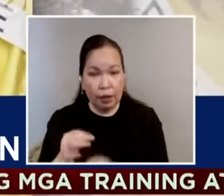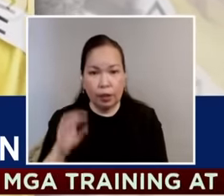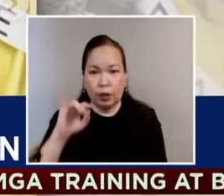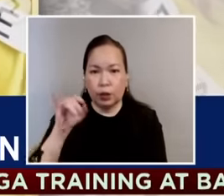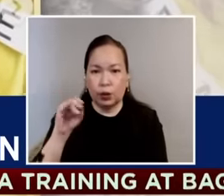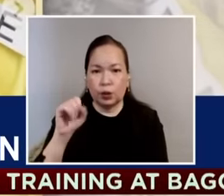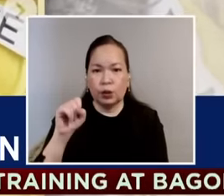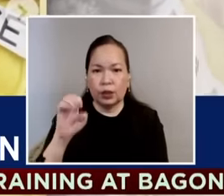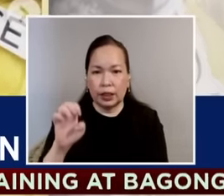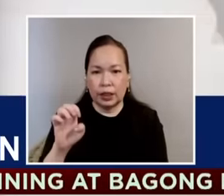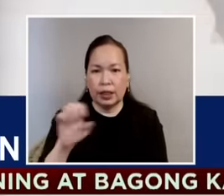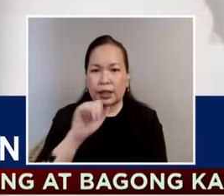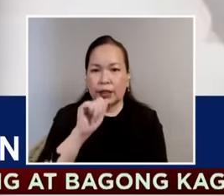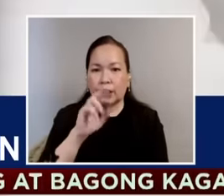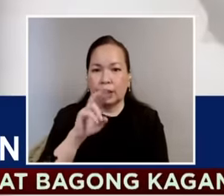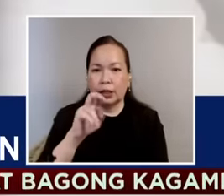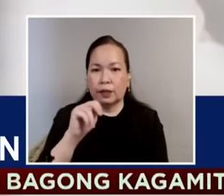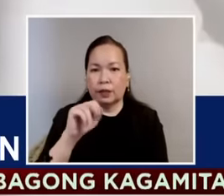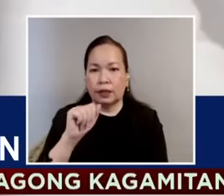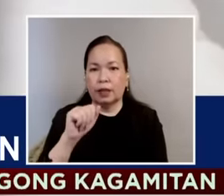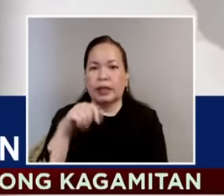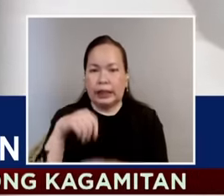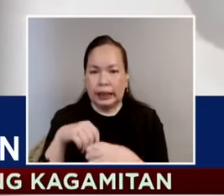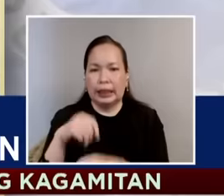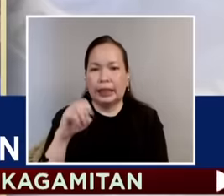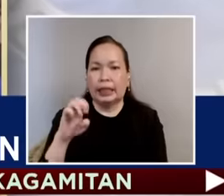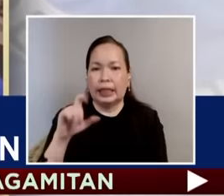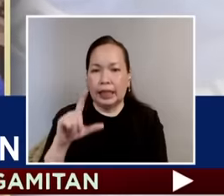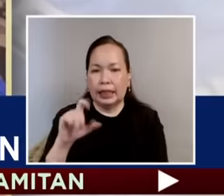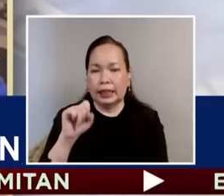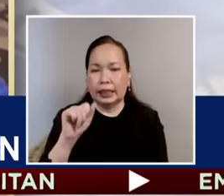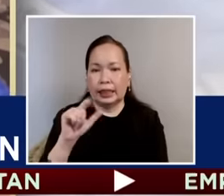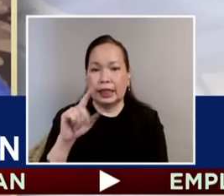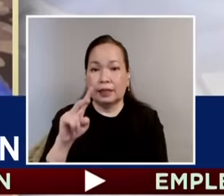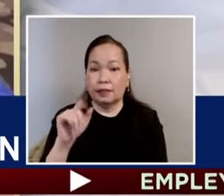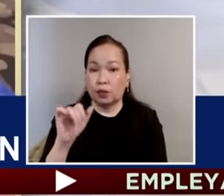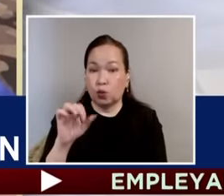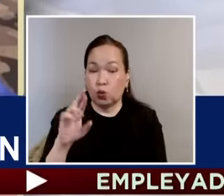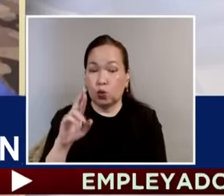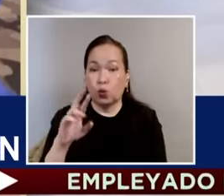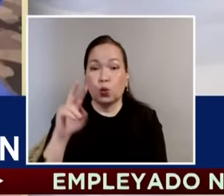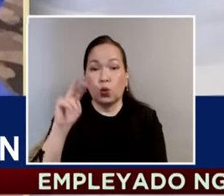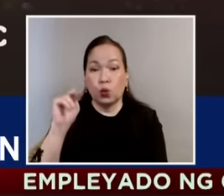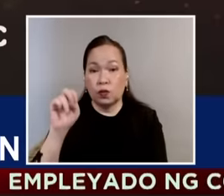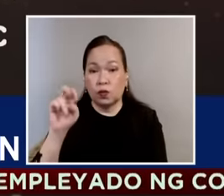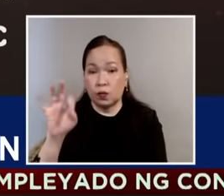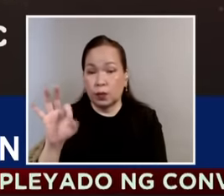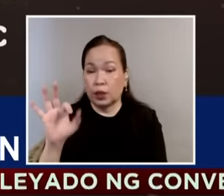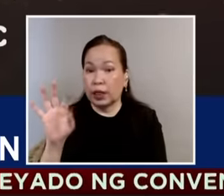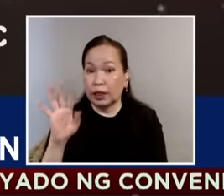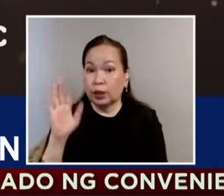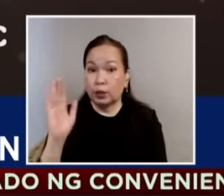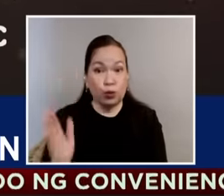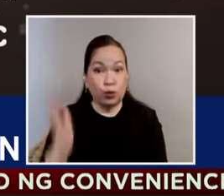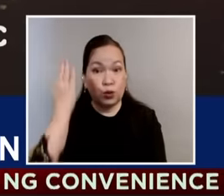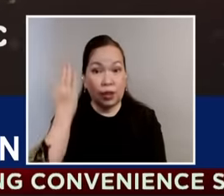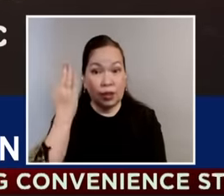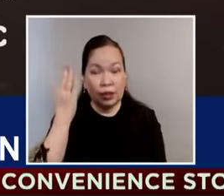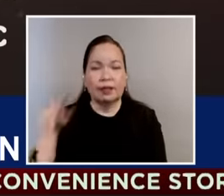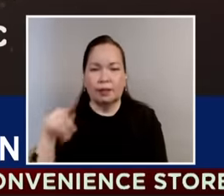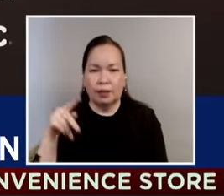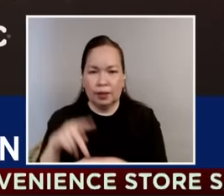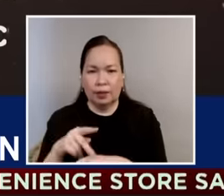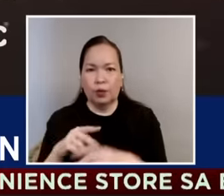Pineda Arena sa San Salvador, El Salvador, November 19 ng umaga sa Pilipinas. Mapapanood ito ng live